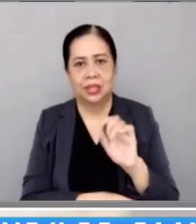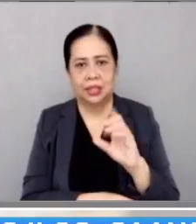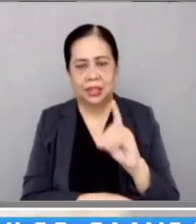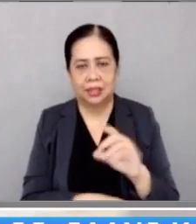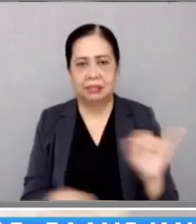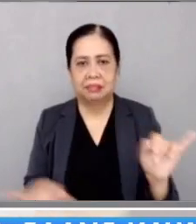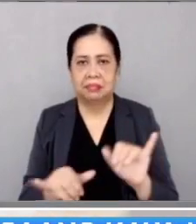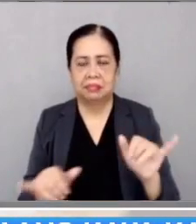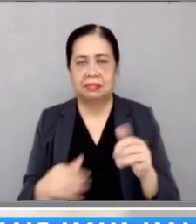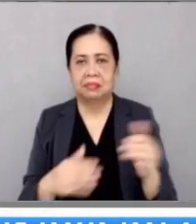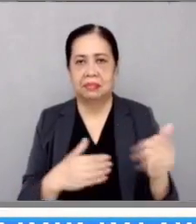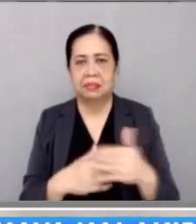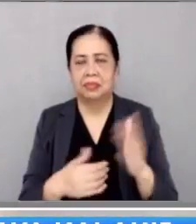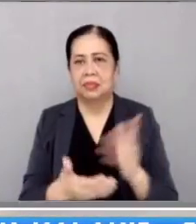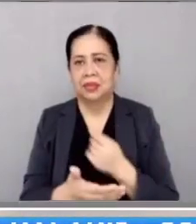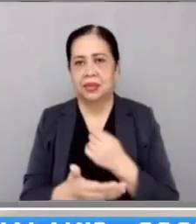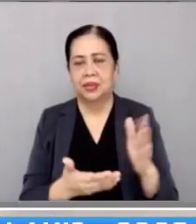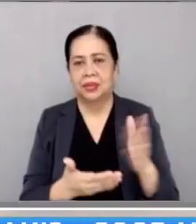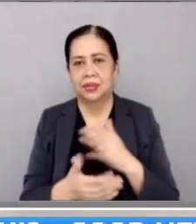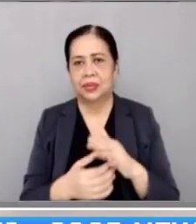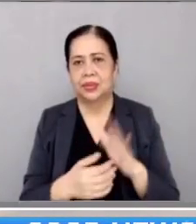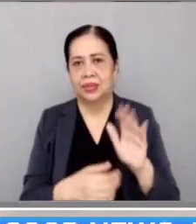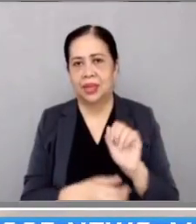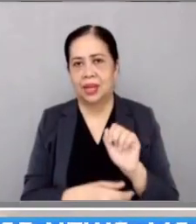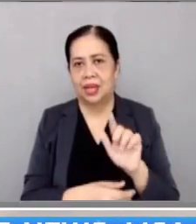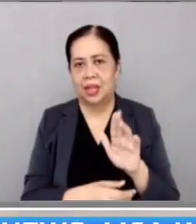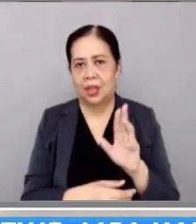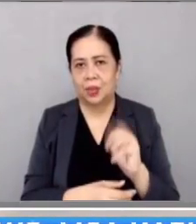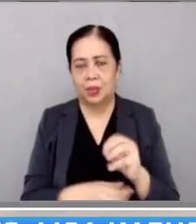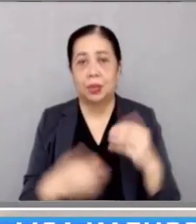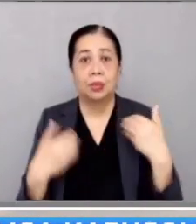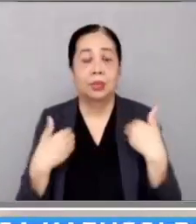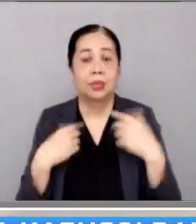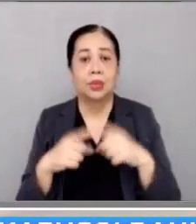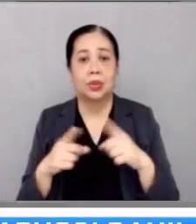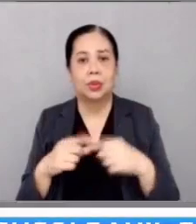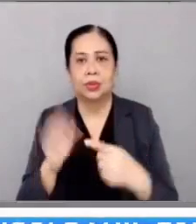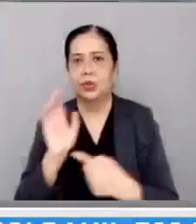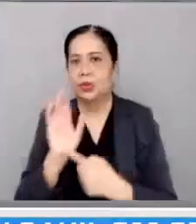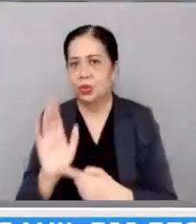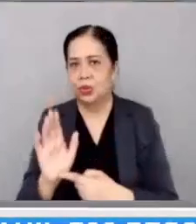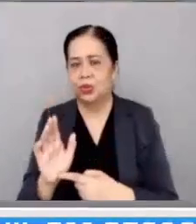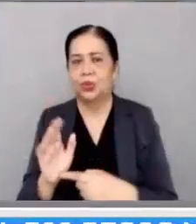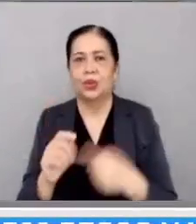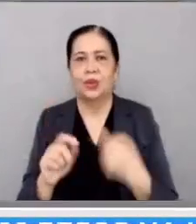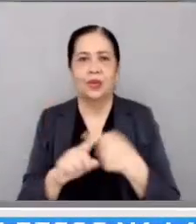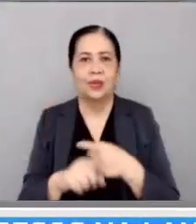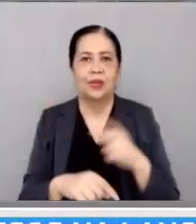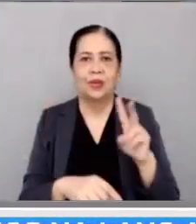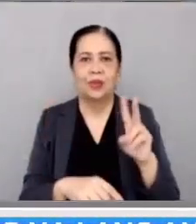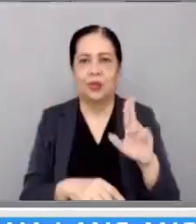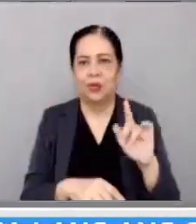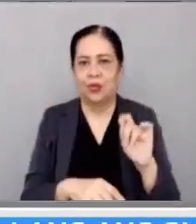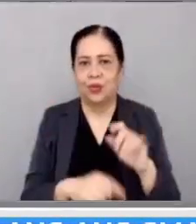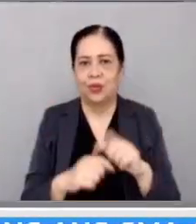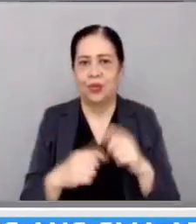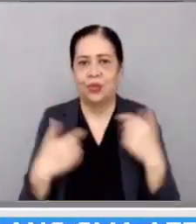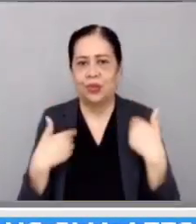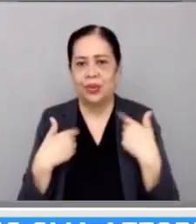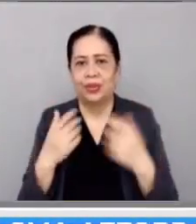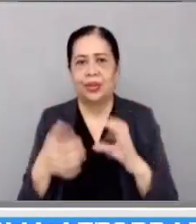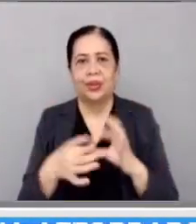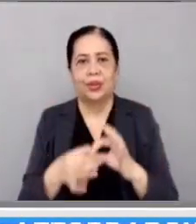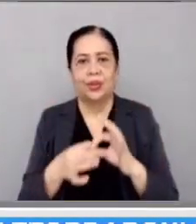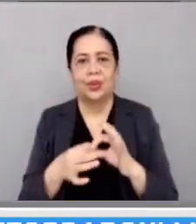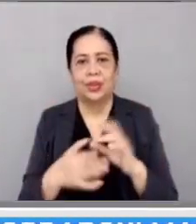naunang Taylor's version ng kanyang album, meron din siyang ilalabas from the vault. At dito, makakakolab niya ang